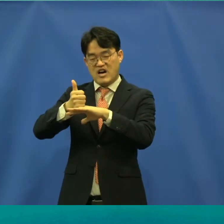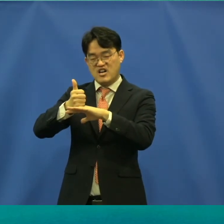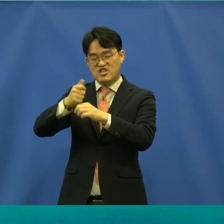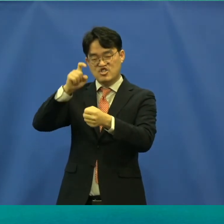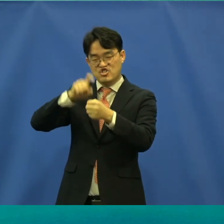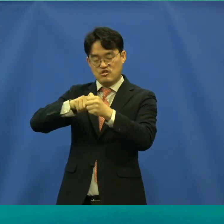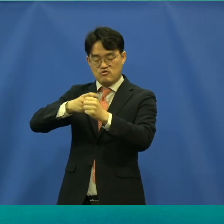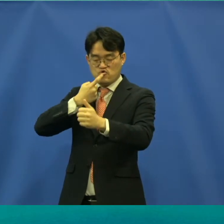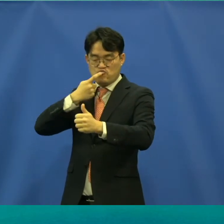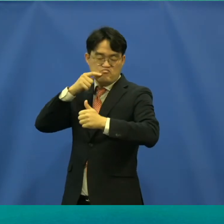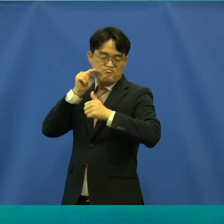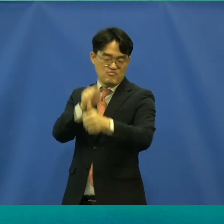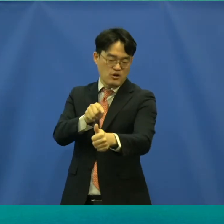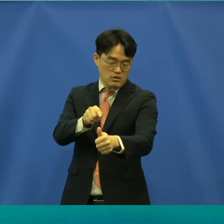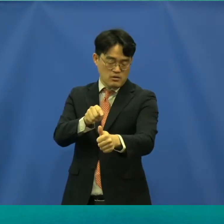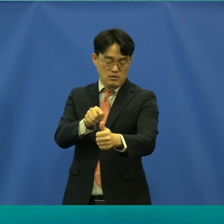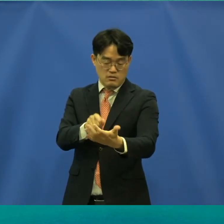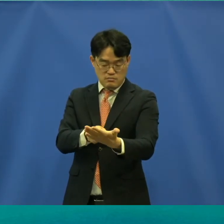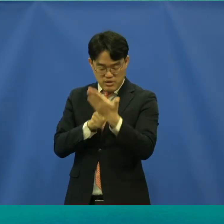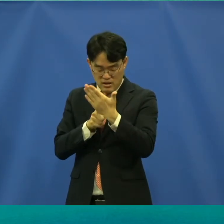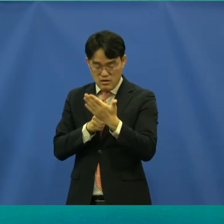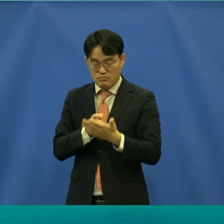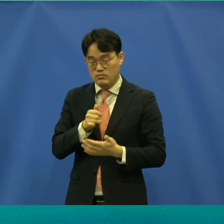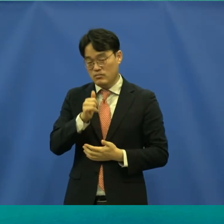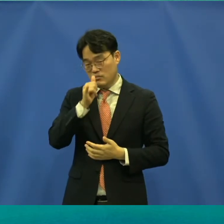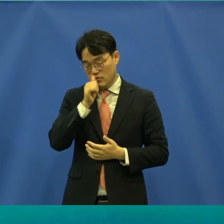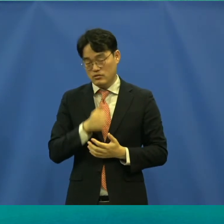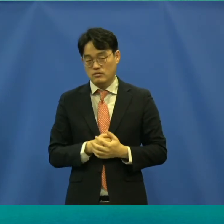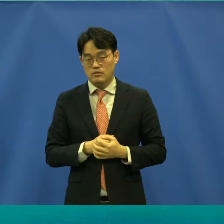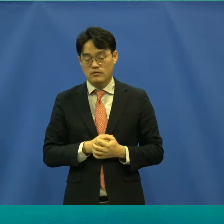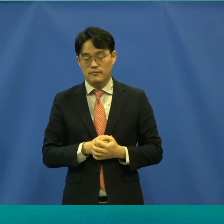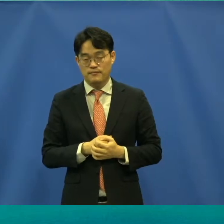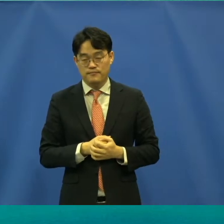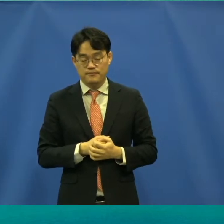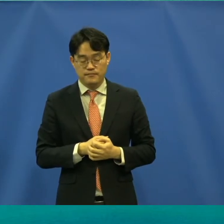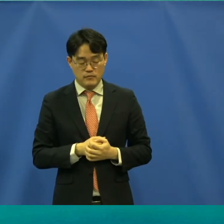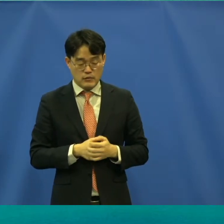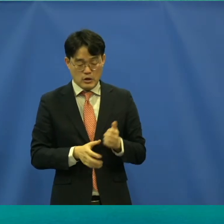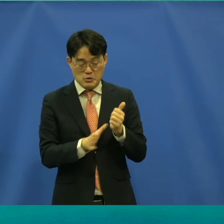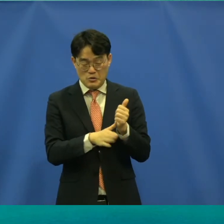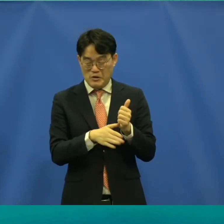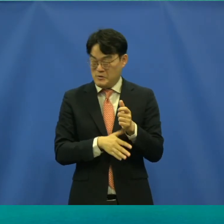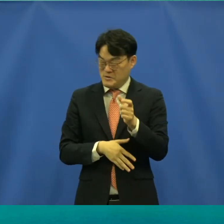요나스도 마찬가지예요. 요나의 고집도 뚜렷하지만 하나님의 의지가 뚜렷합니다.